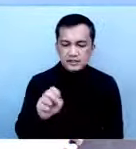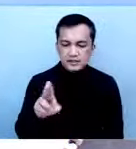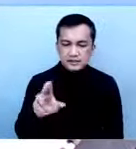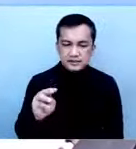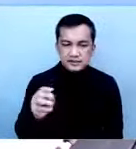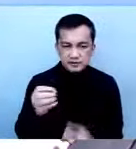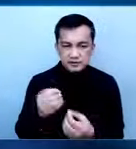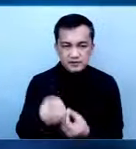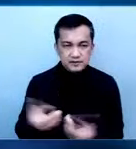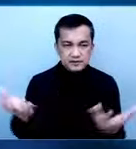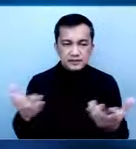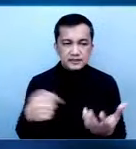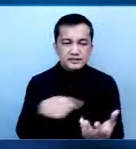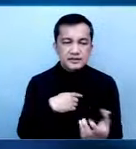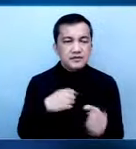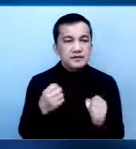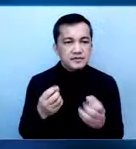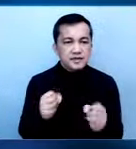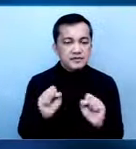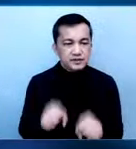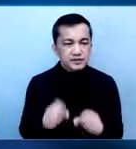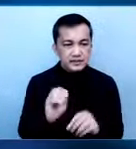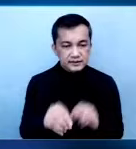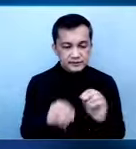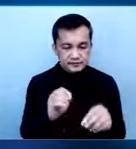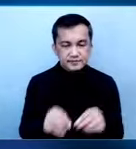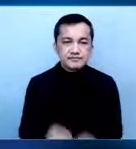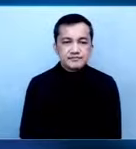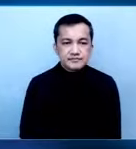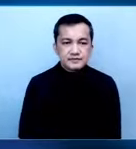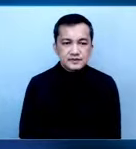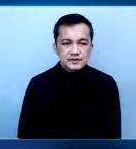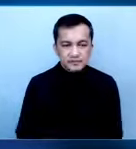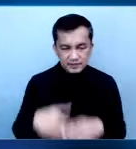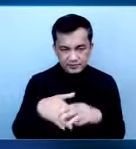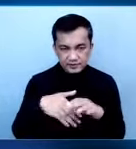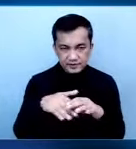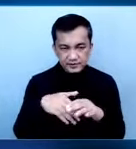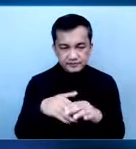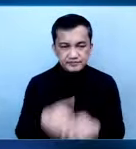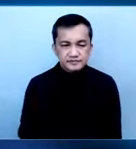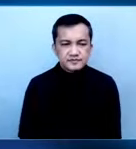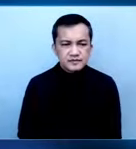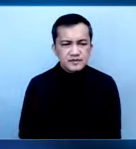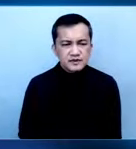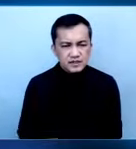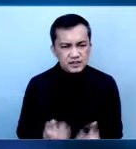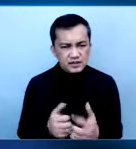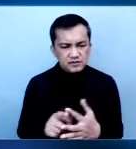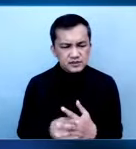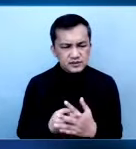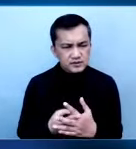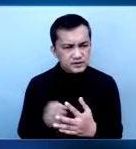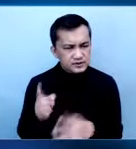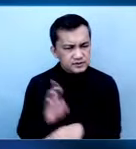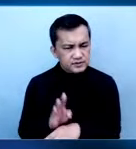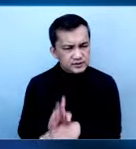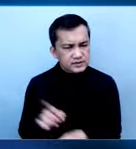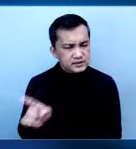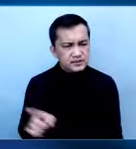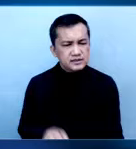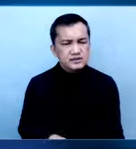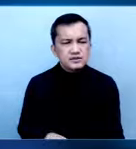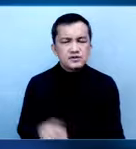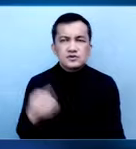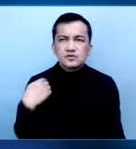pong pwede natin ilagay dito kung maluwag lang po sana. Paano naman po kayo nagsimula sa ganitong negosyo? Actually po,